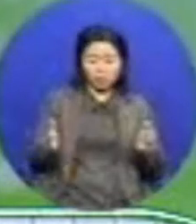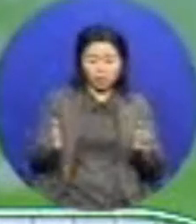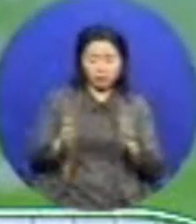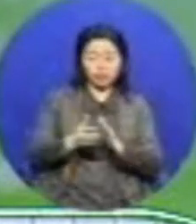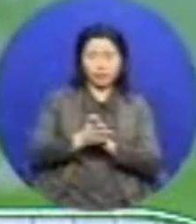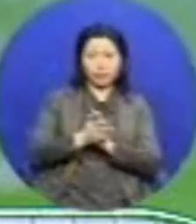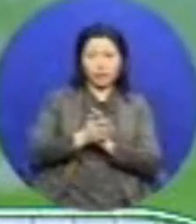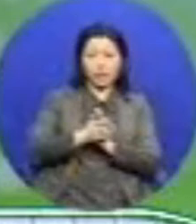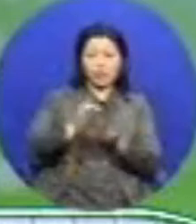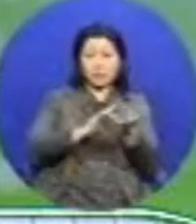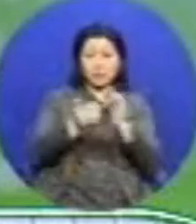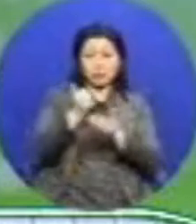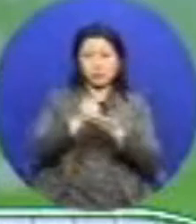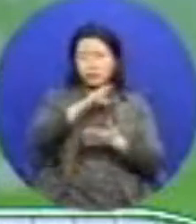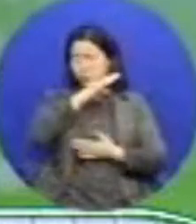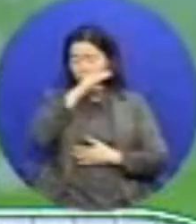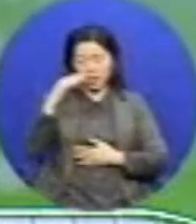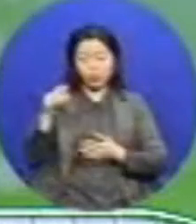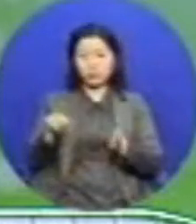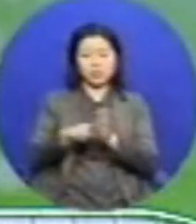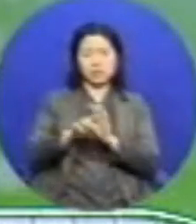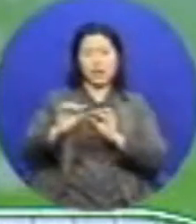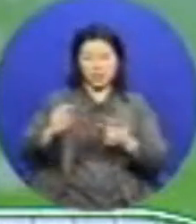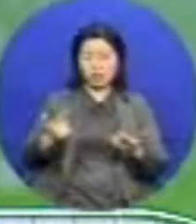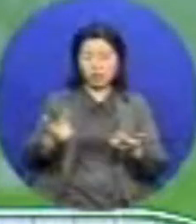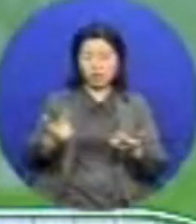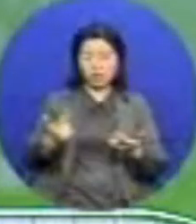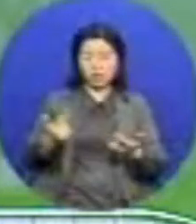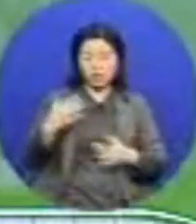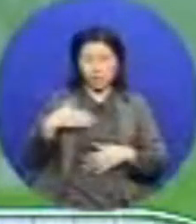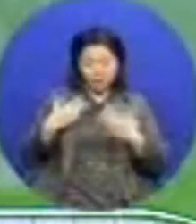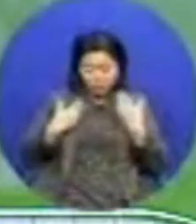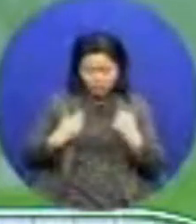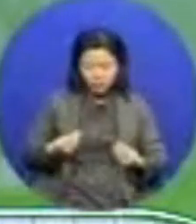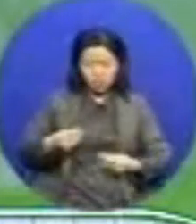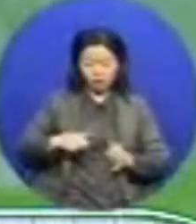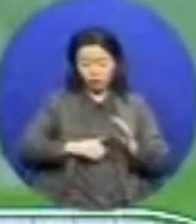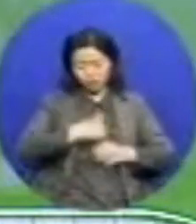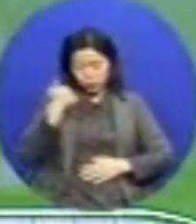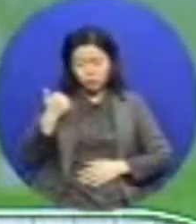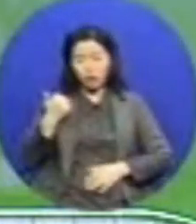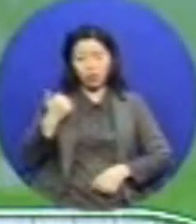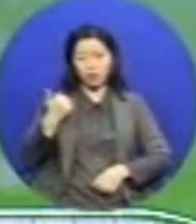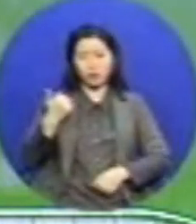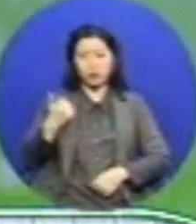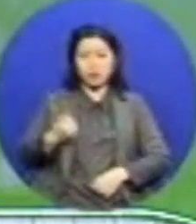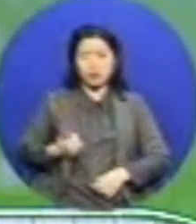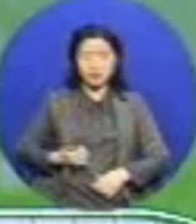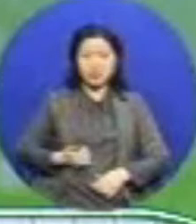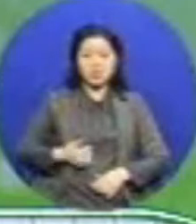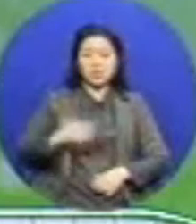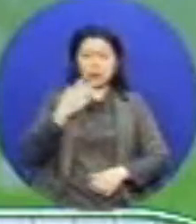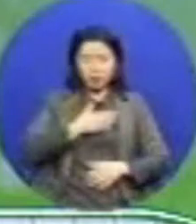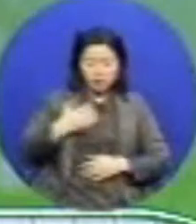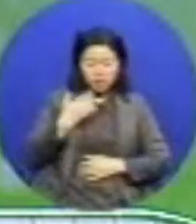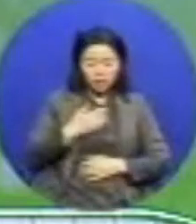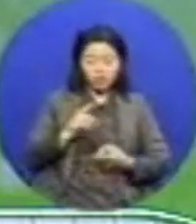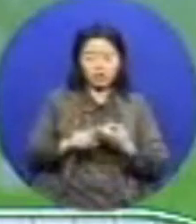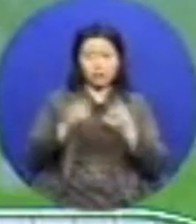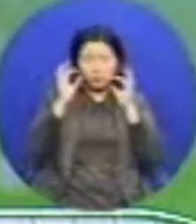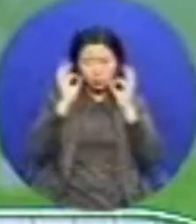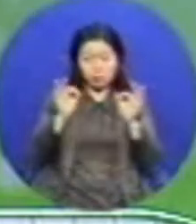낙심하고 분노 하는거 보니까 내가 예수님을 바로 믿지 못해서 그런거구나 그날